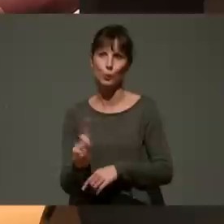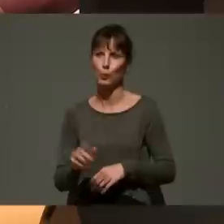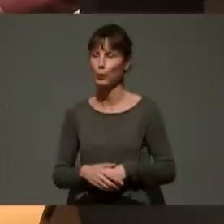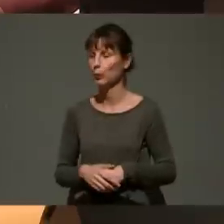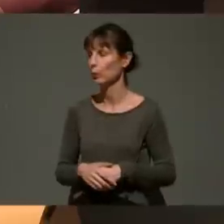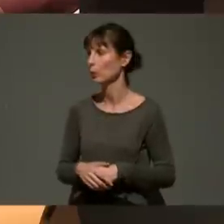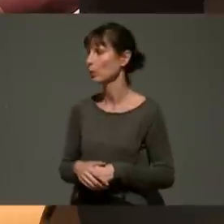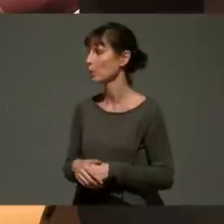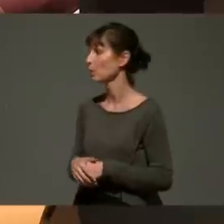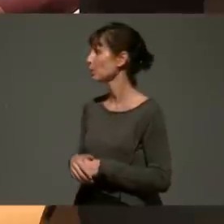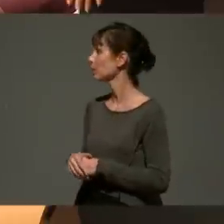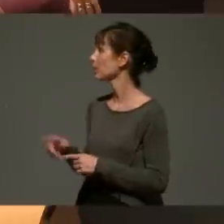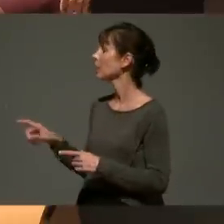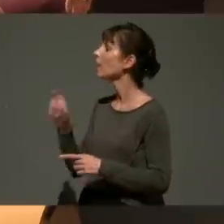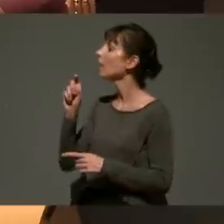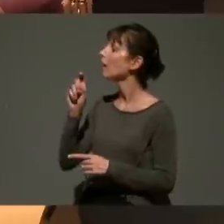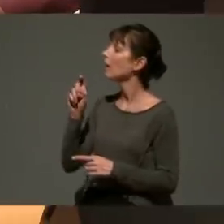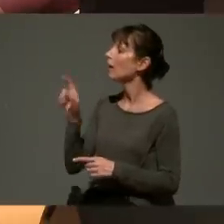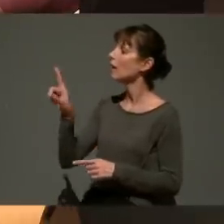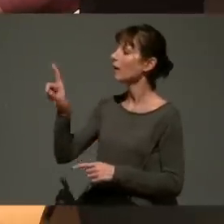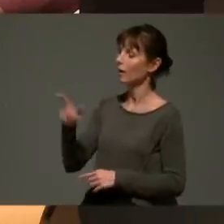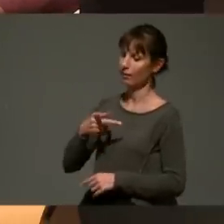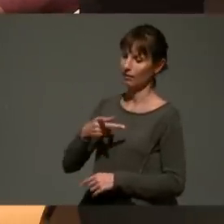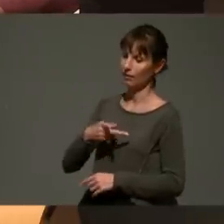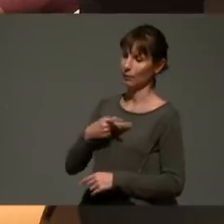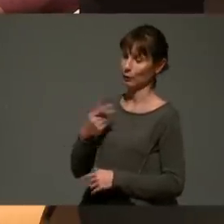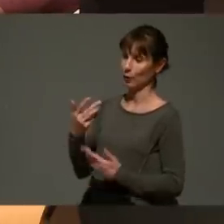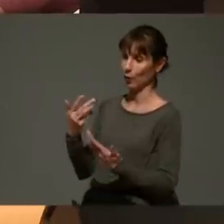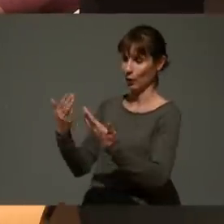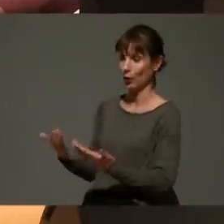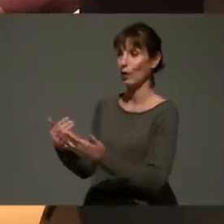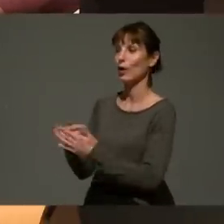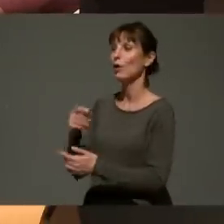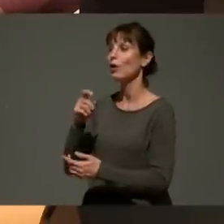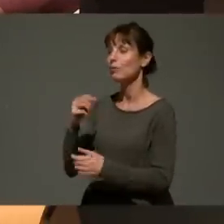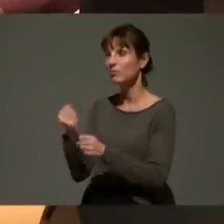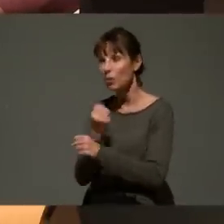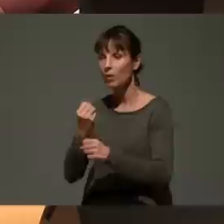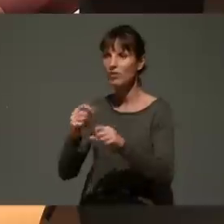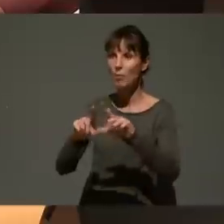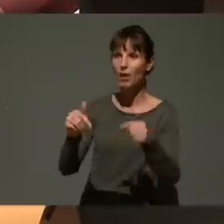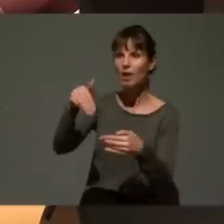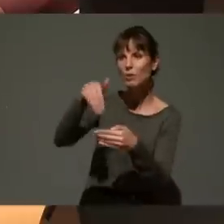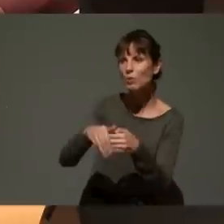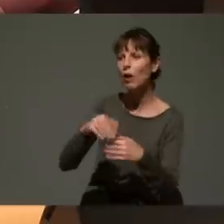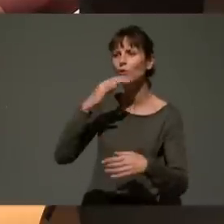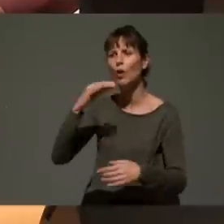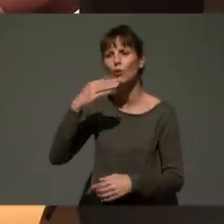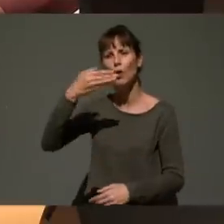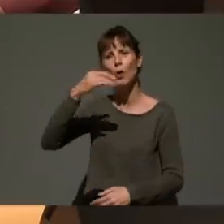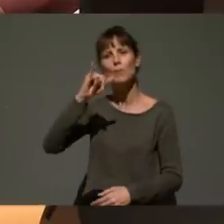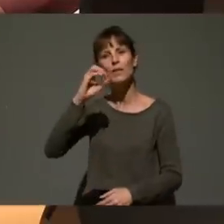Alors, docteur Roche-Congar, vous avez dit tout à l'heure que c'est dommage qu'il ne soit pas là ce soir, si j'avais su, je l'aurais invité, que Miossec posait des